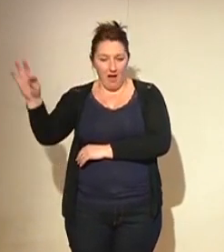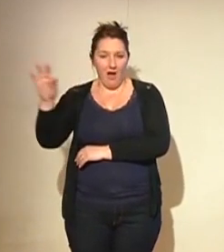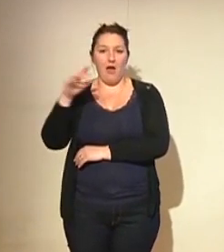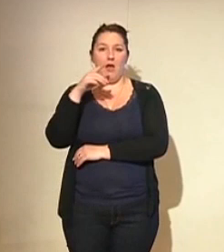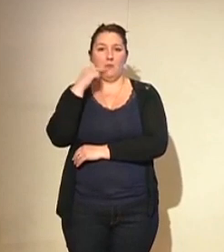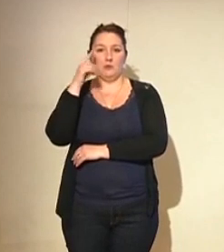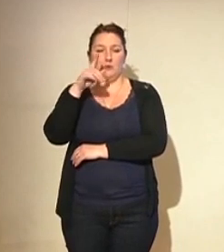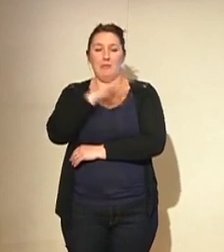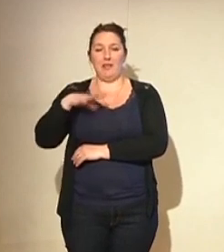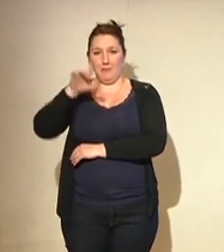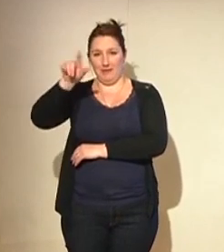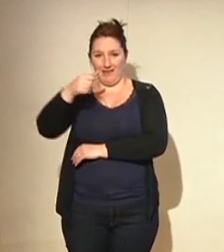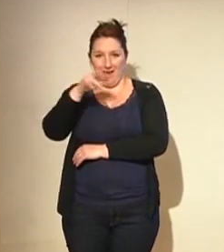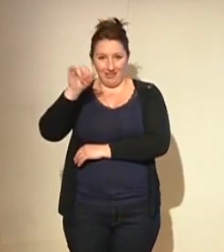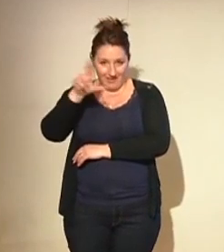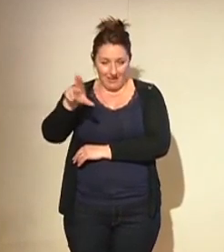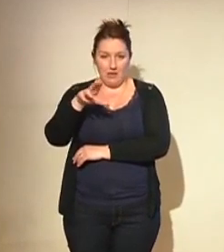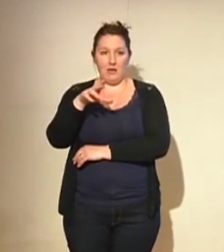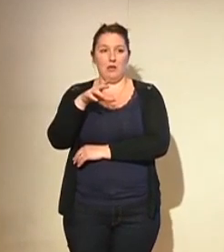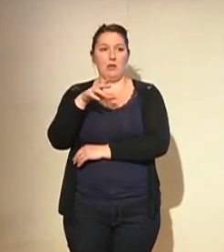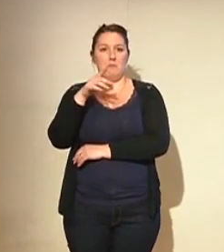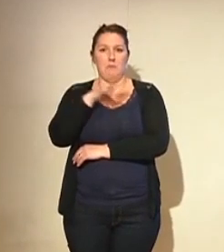qui ont eu chacun 42